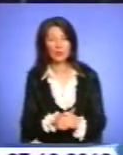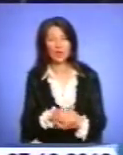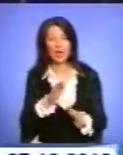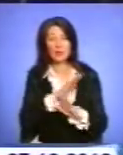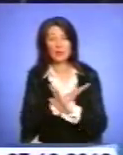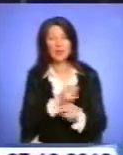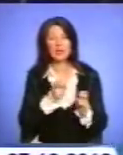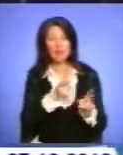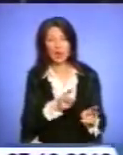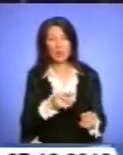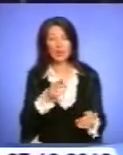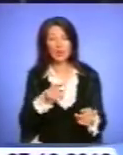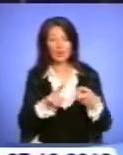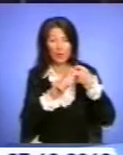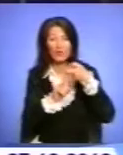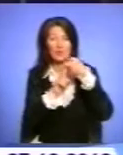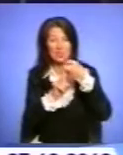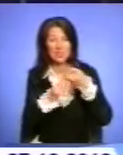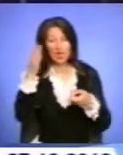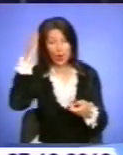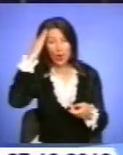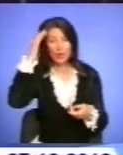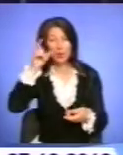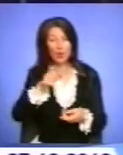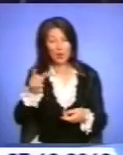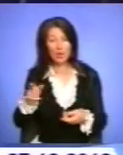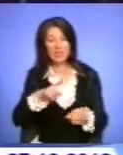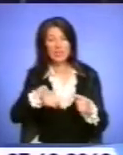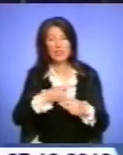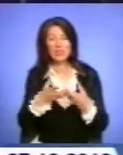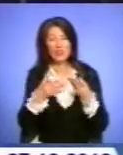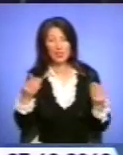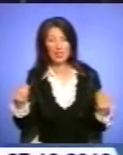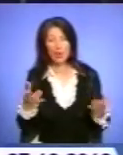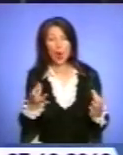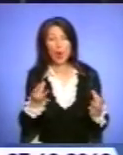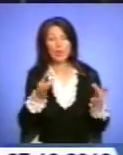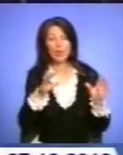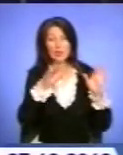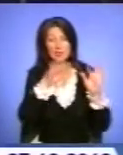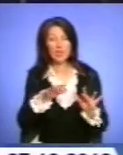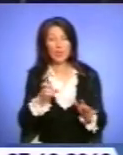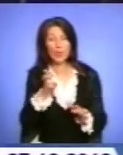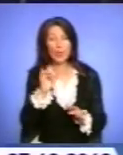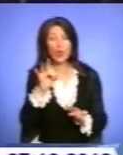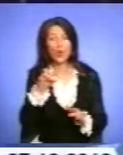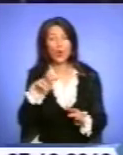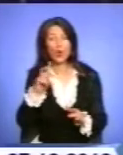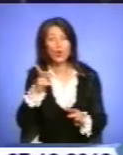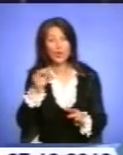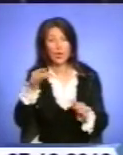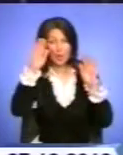Смертельна загроза висить над головами тернополян. Через відлигу мокрий сніг і бурульки падають з покрівель. Вже є перші